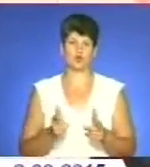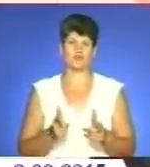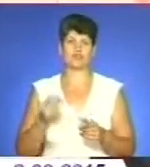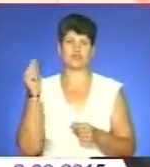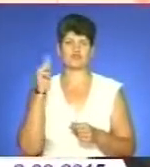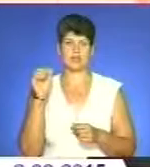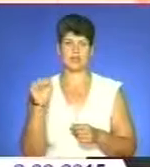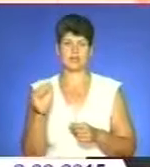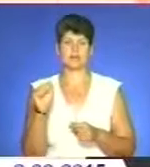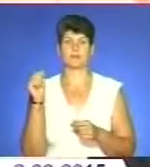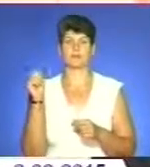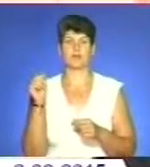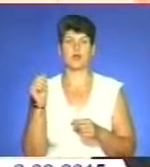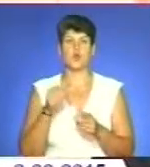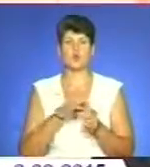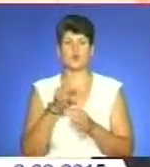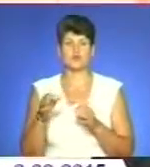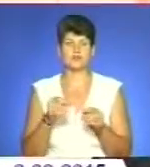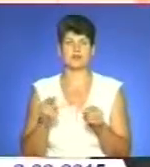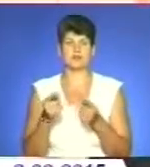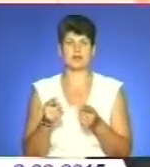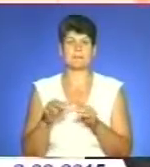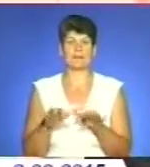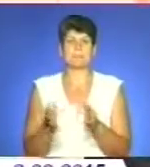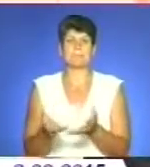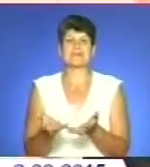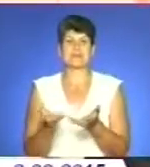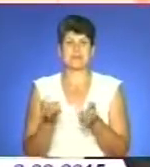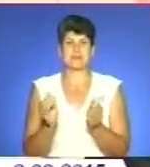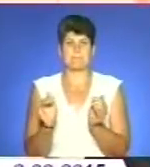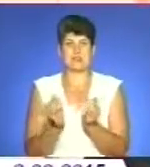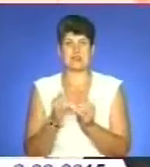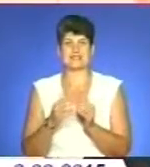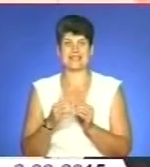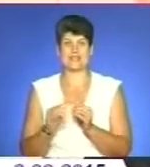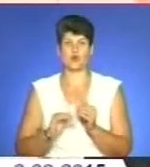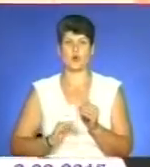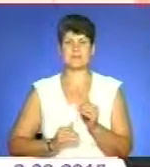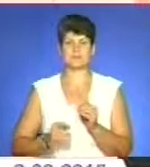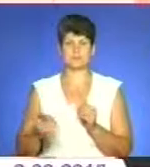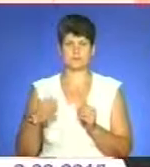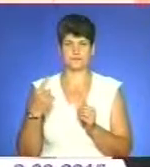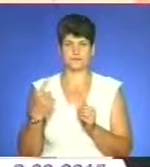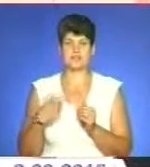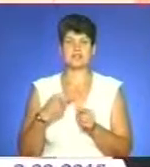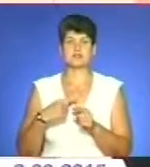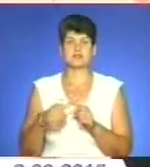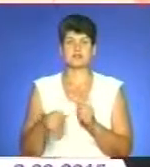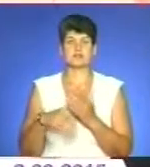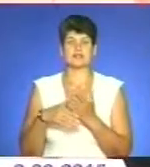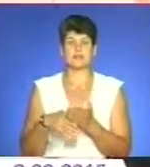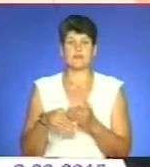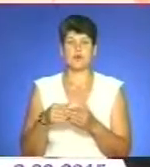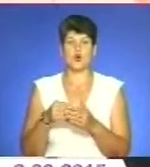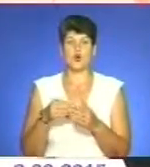навчати, консультувати, створити мережу підтримки для малого та середнього бізнесу в Тернопільщині. Ми скоріше надаємо консультативну